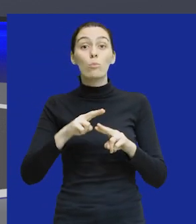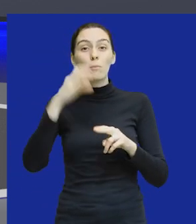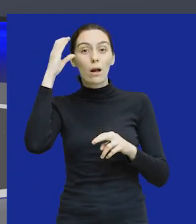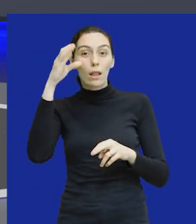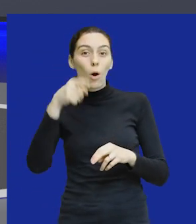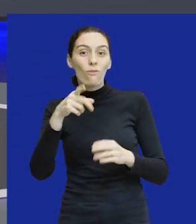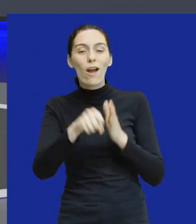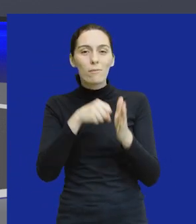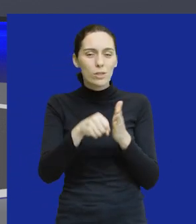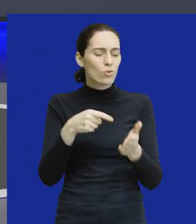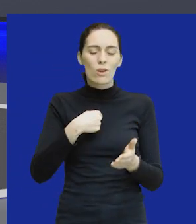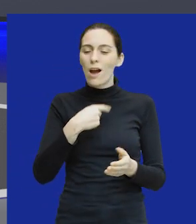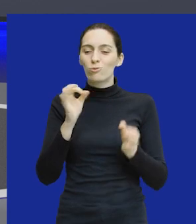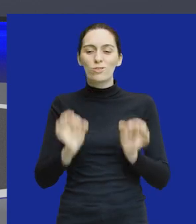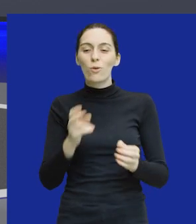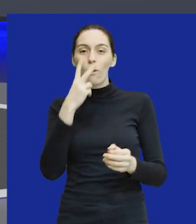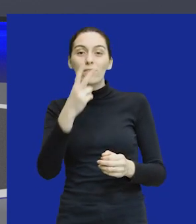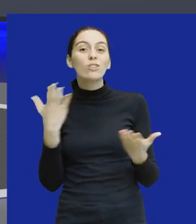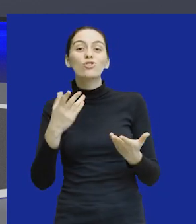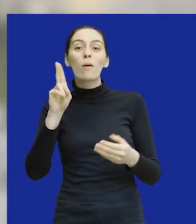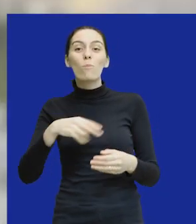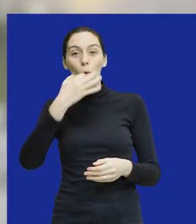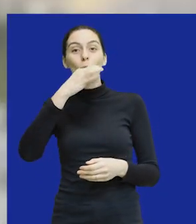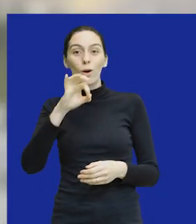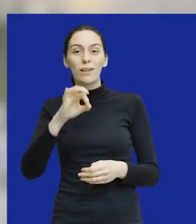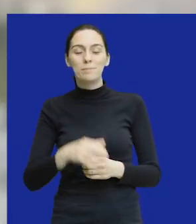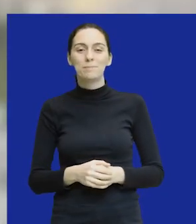evo, kad budem gledao ovu emisiju vidjet ću šta bi mogao malo bolje.